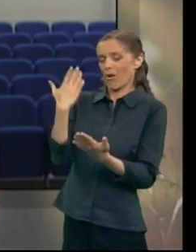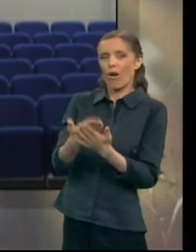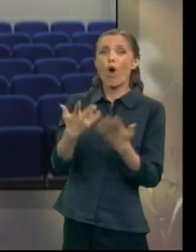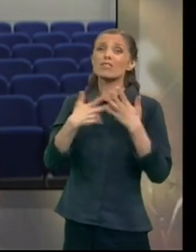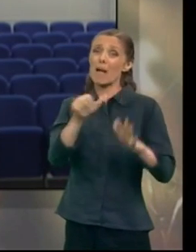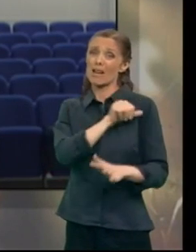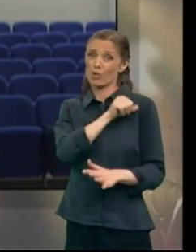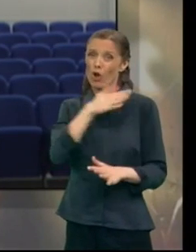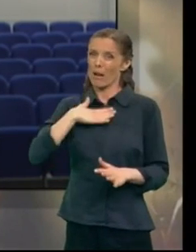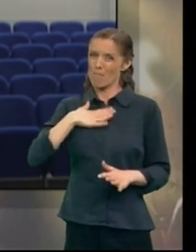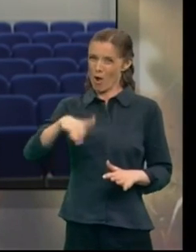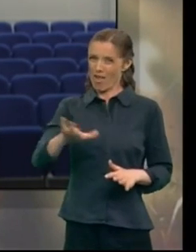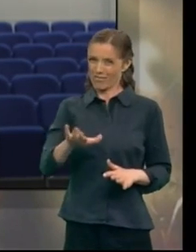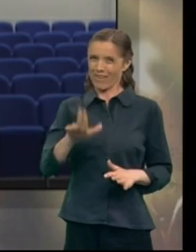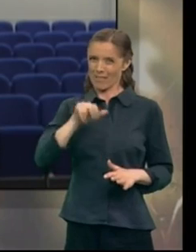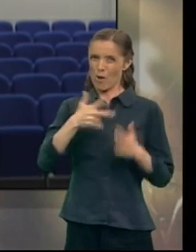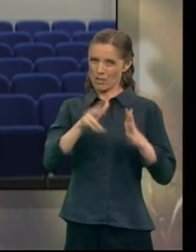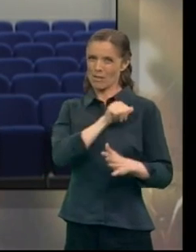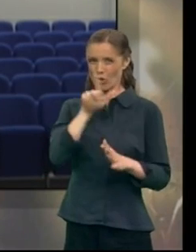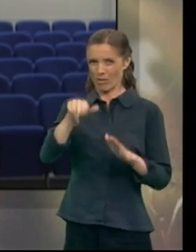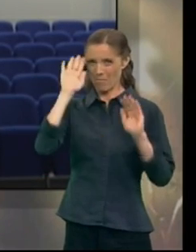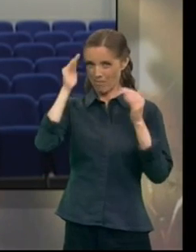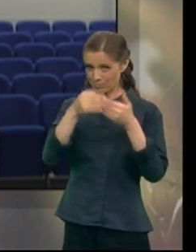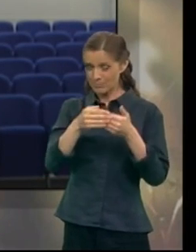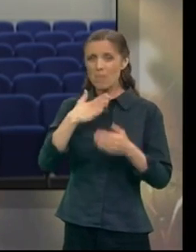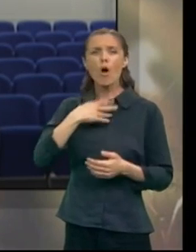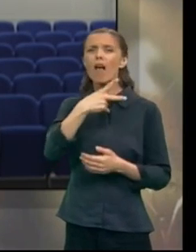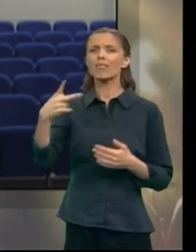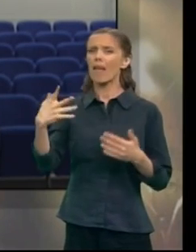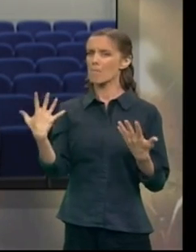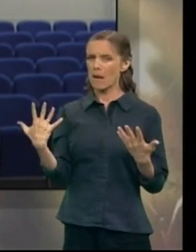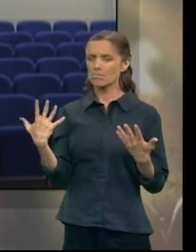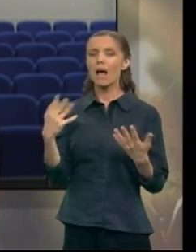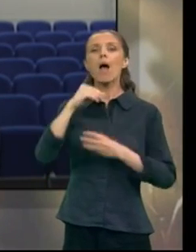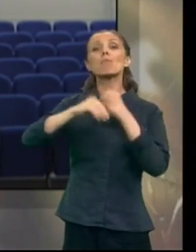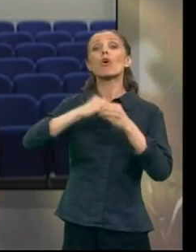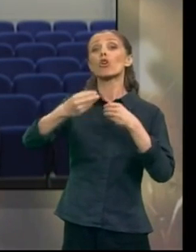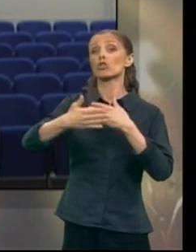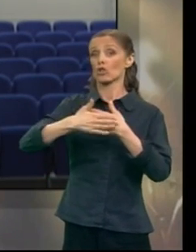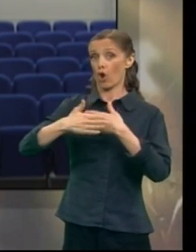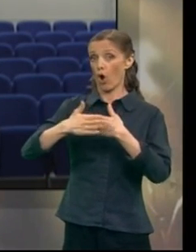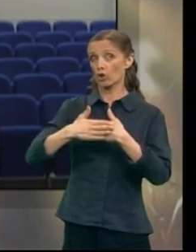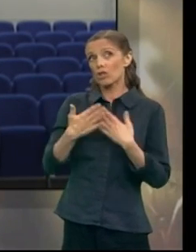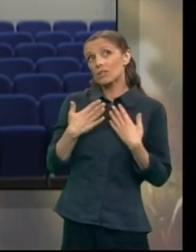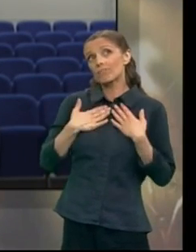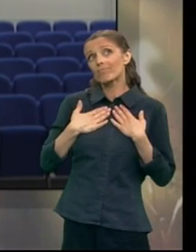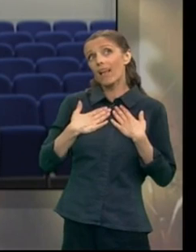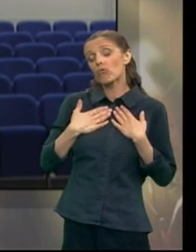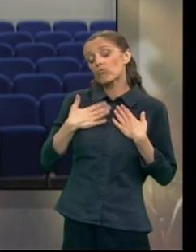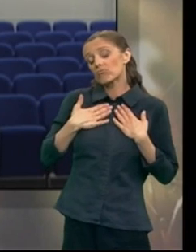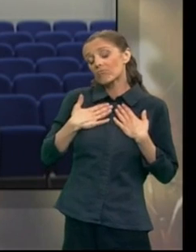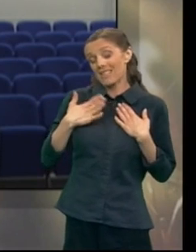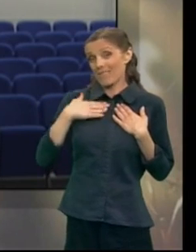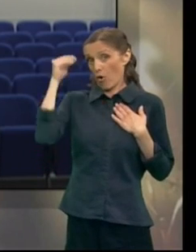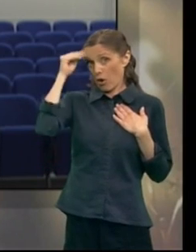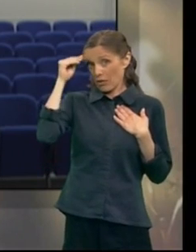autizmom. Moja tema, da kažem, je porodični odnosi i tu ću ja na neki svoj način i svoja